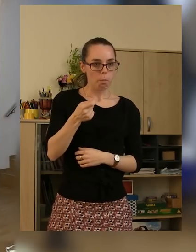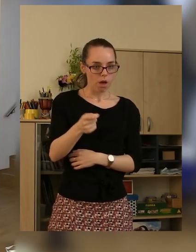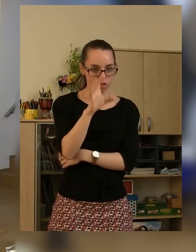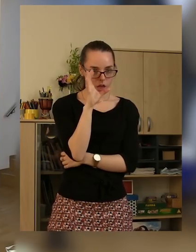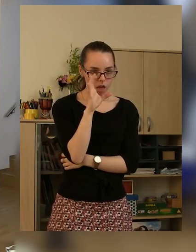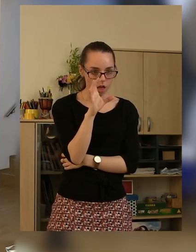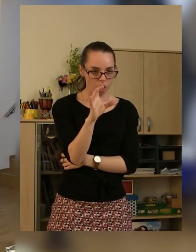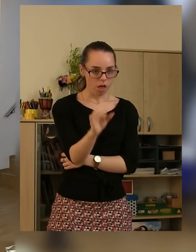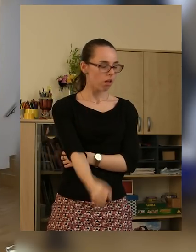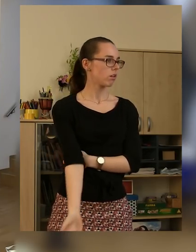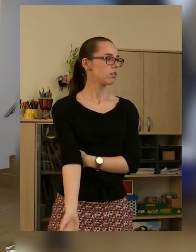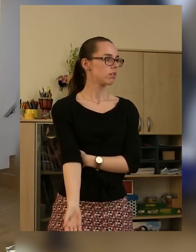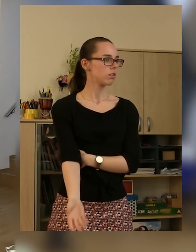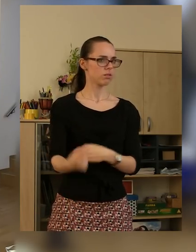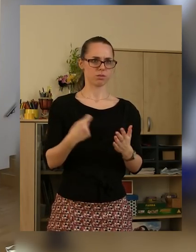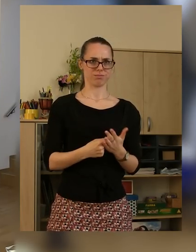prakticky